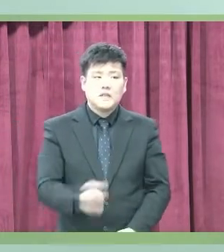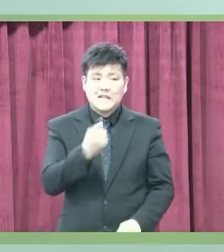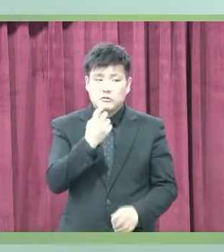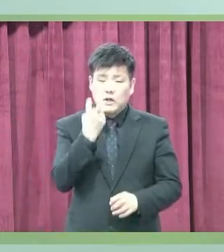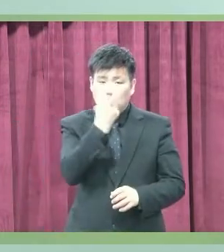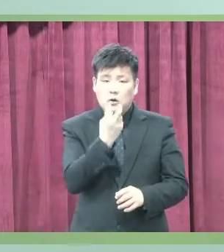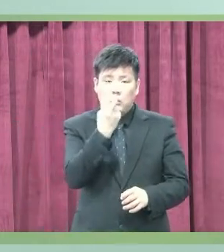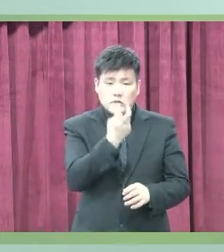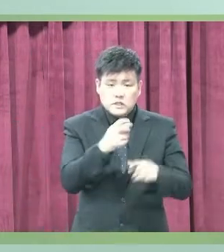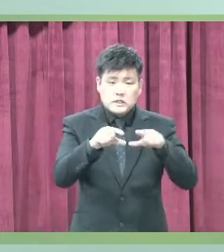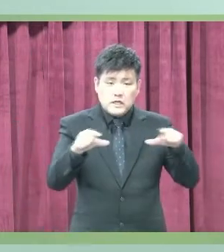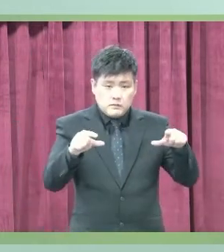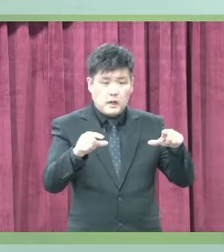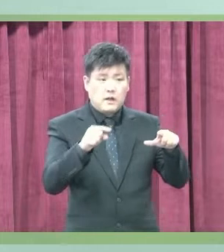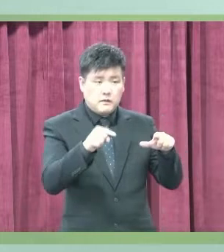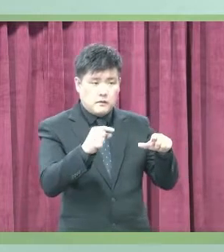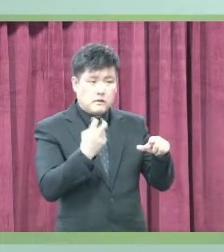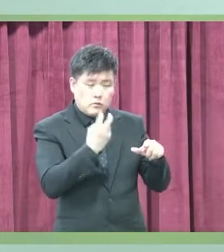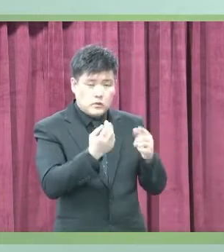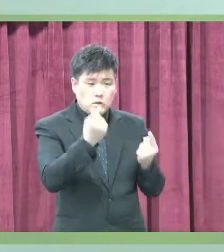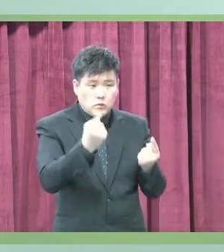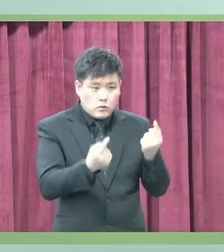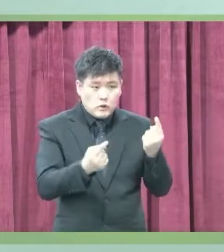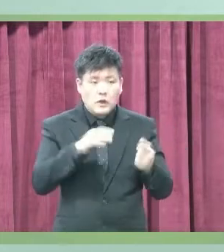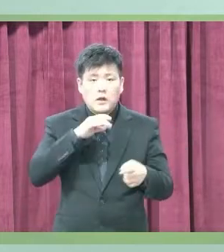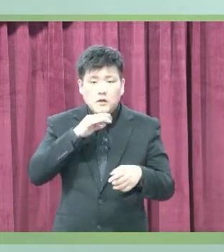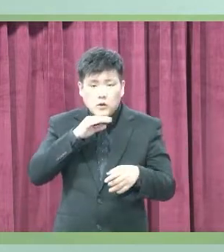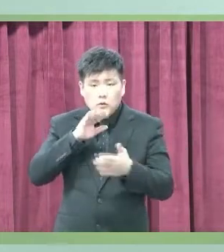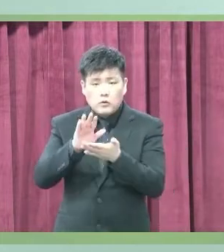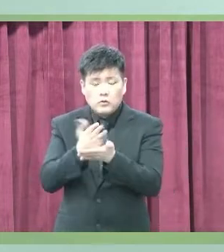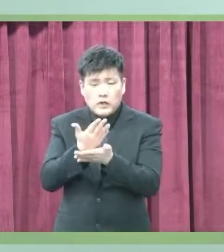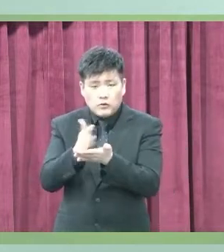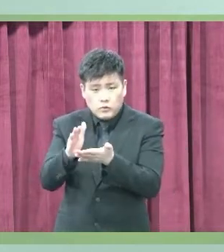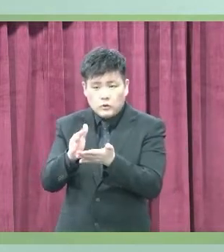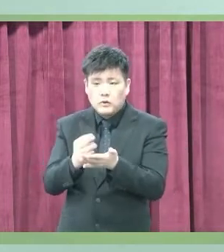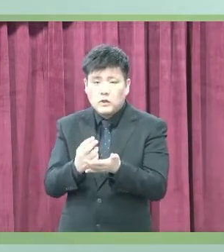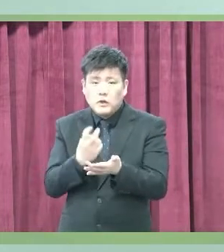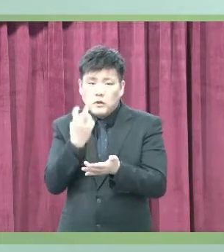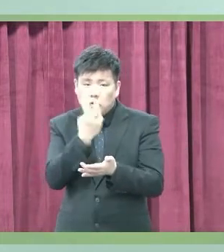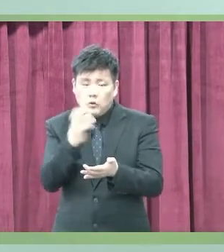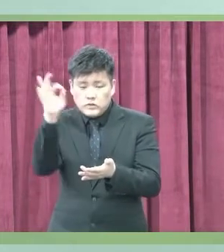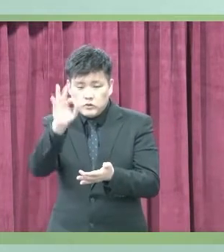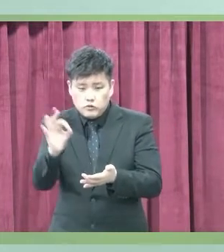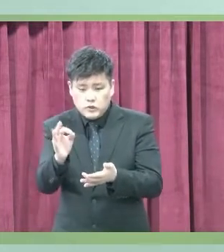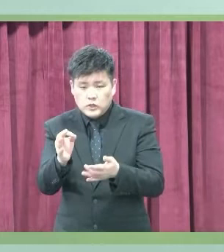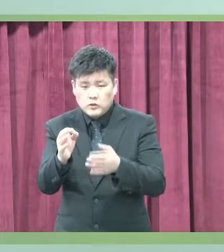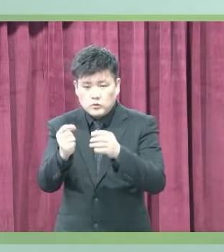구강건강검진 일반 수검률보다 연령 표준화를 했을 때 수검률이 조금 더 상승한 모습입니다.